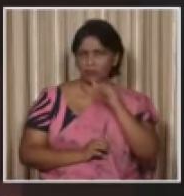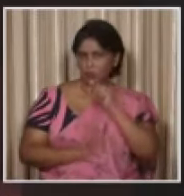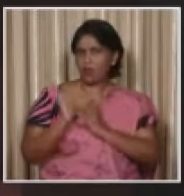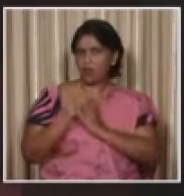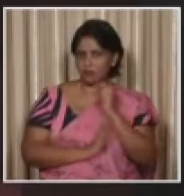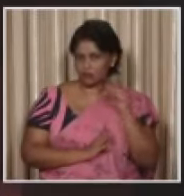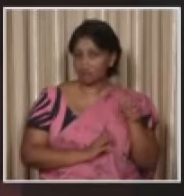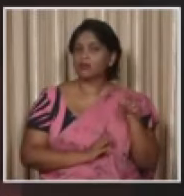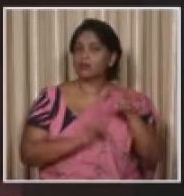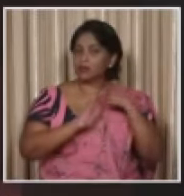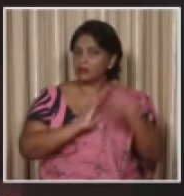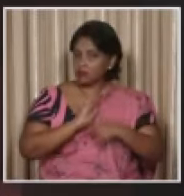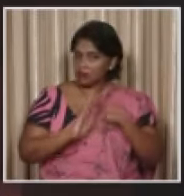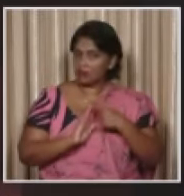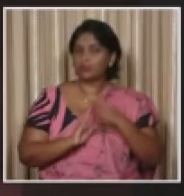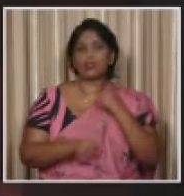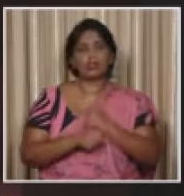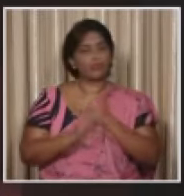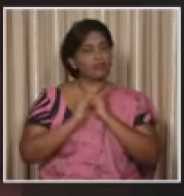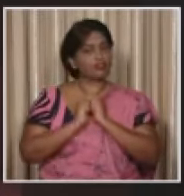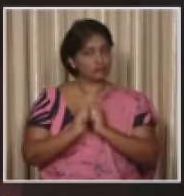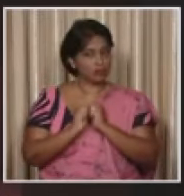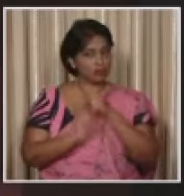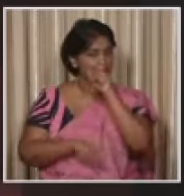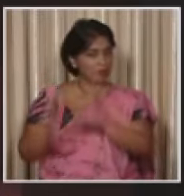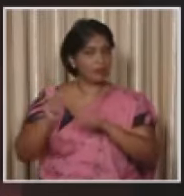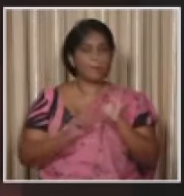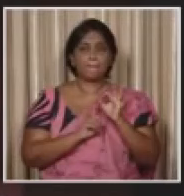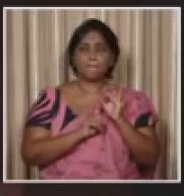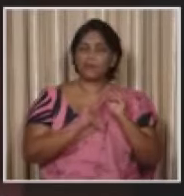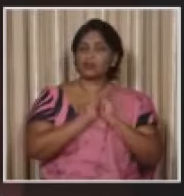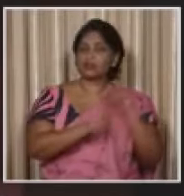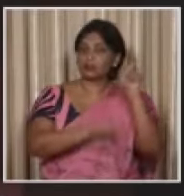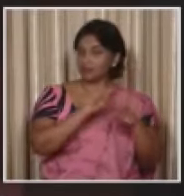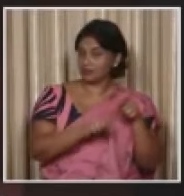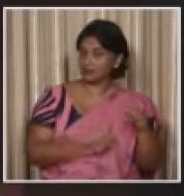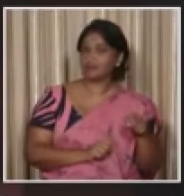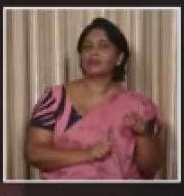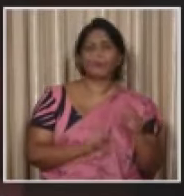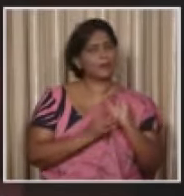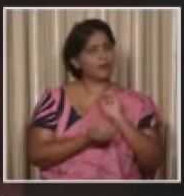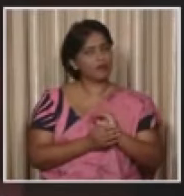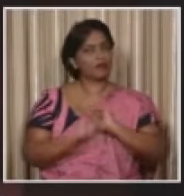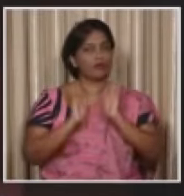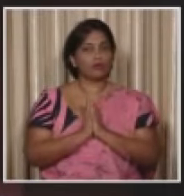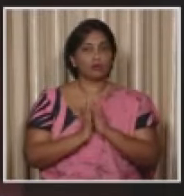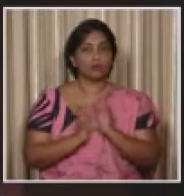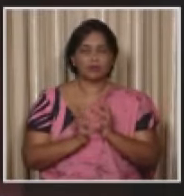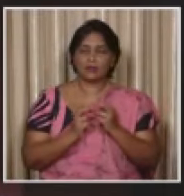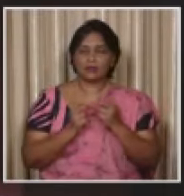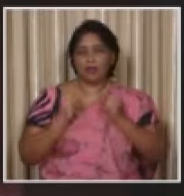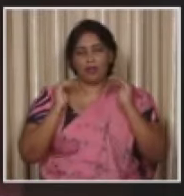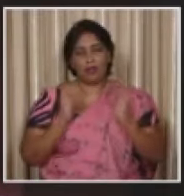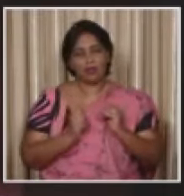තියෙනවද මේ රටේ රාජ්‍ය සේවකින්ටයි පෞද්ගලිකංශයේ සේවකින්ටයි හැමෝටම කියනවා බඩපටි තද